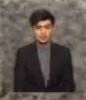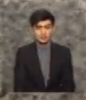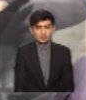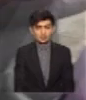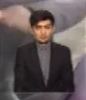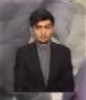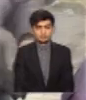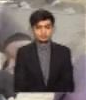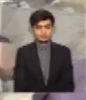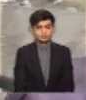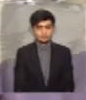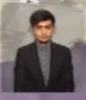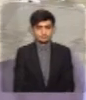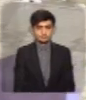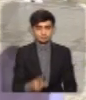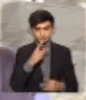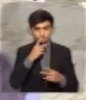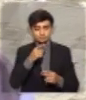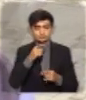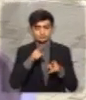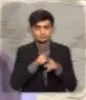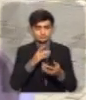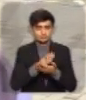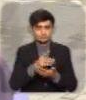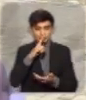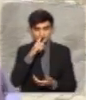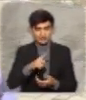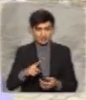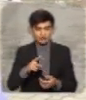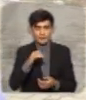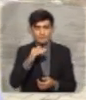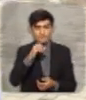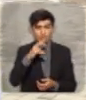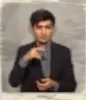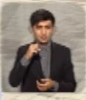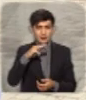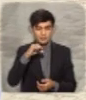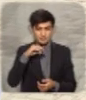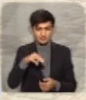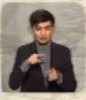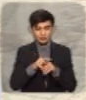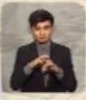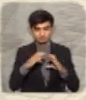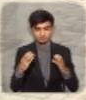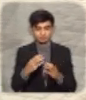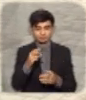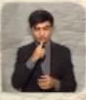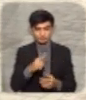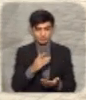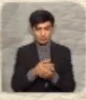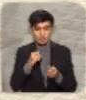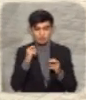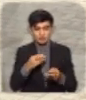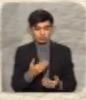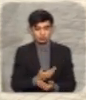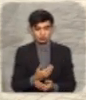Вот видите, да, вот идет трещина в стену. Вот фундамент сядется, вот дом стоит. Нам жить опасно здесь.